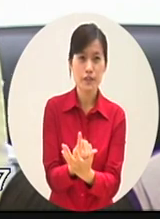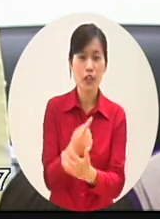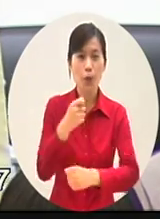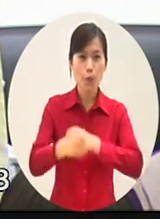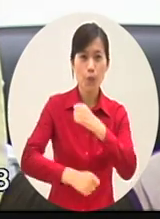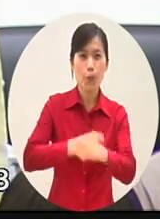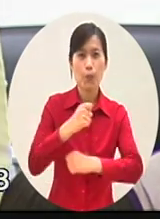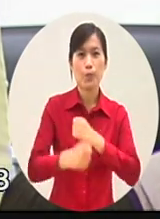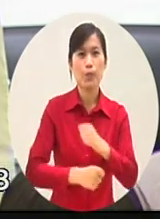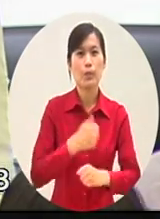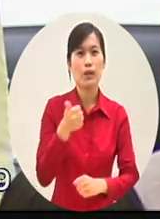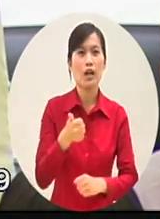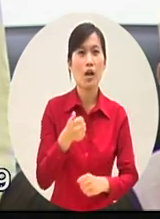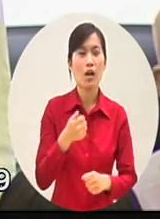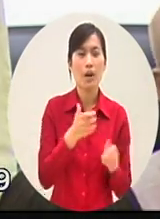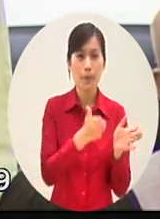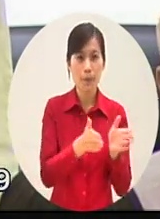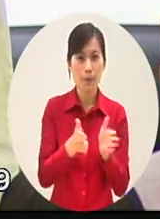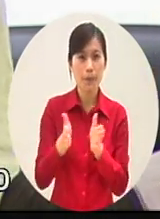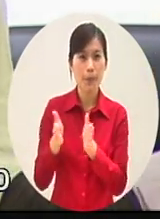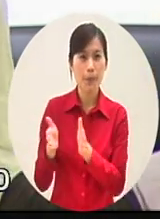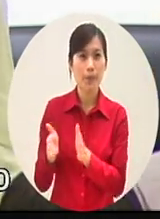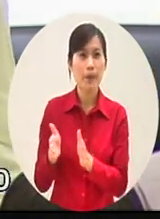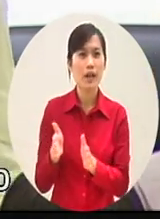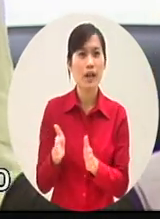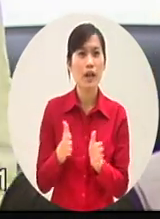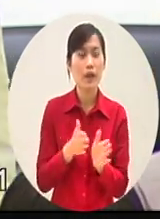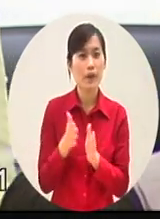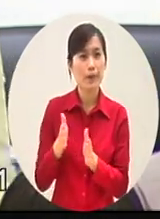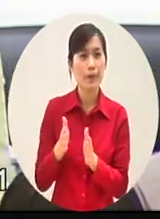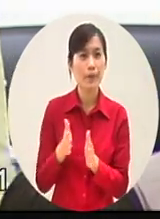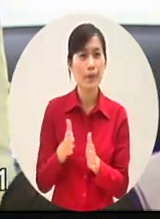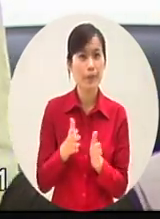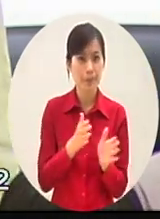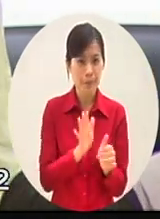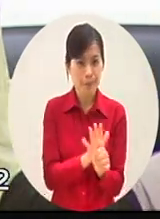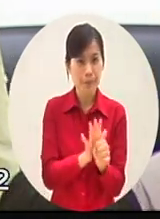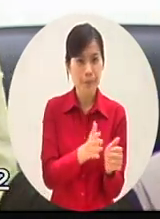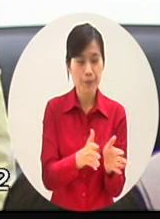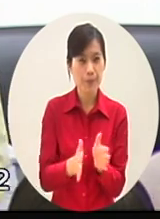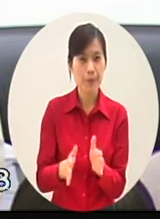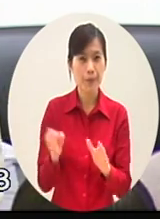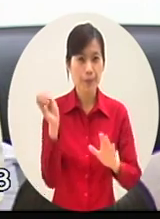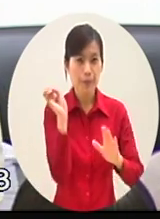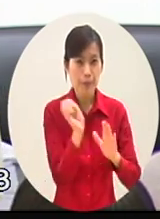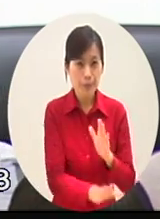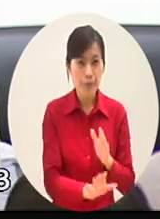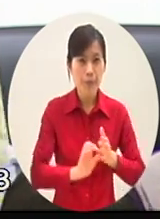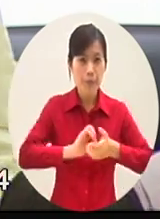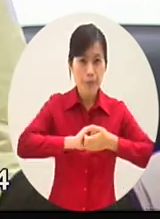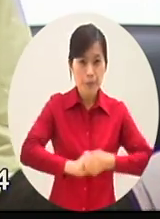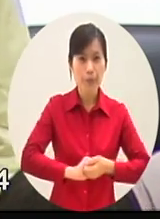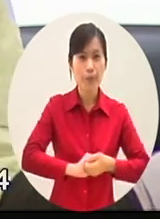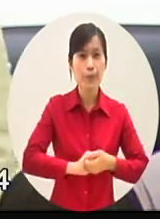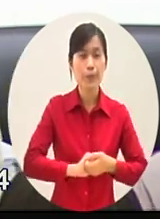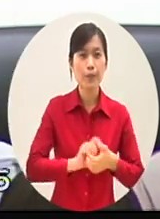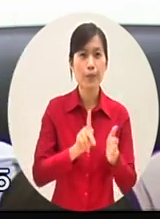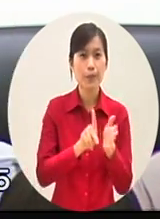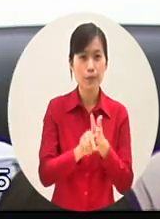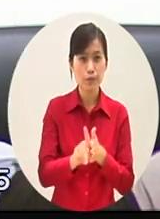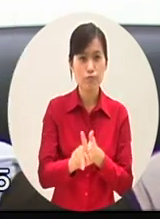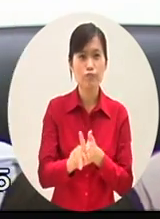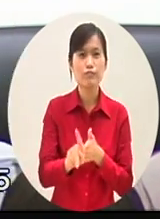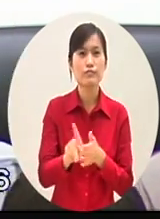这个我们也可以安排在他们的必要的科目里面。谢谢我们的市长这么的支持，谢